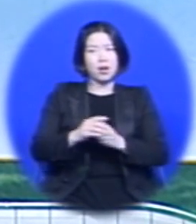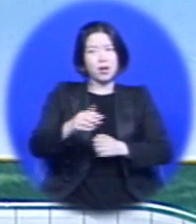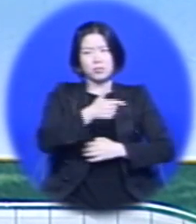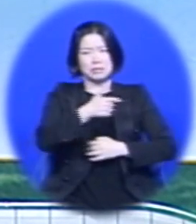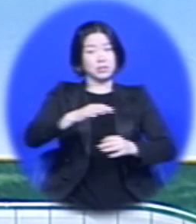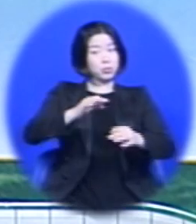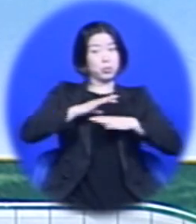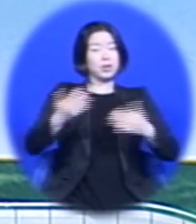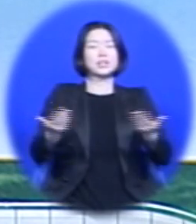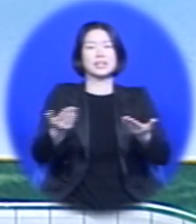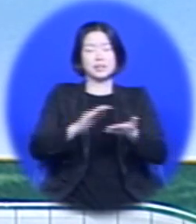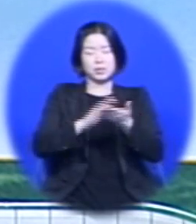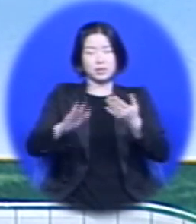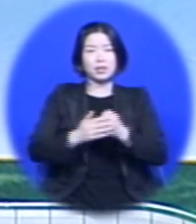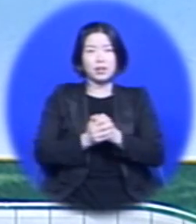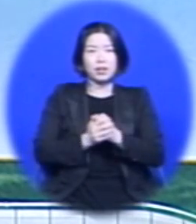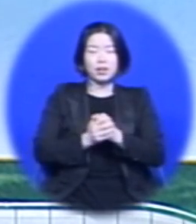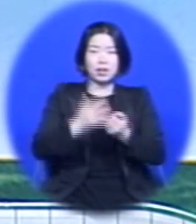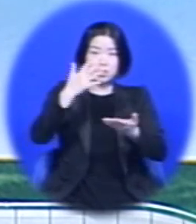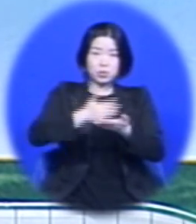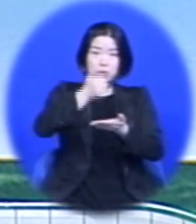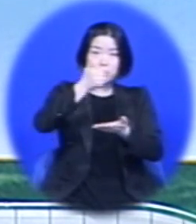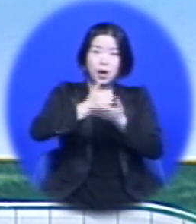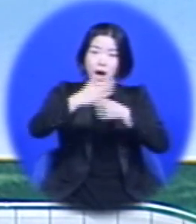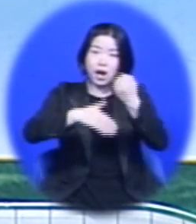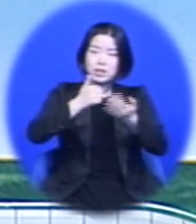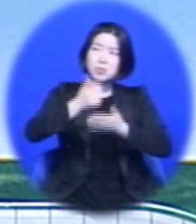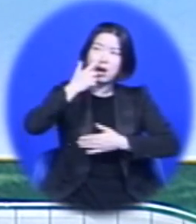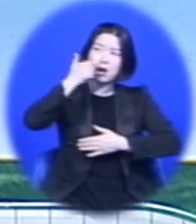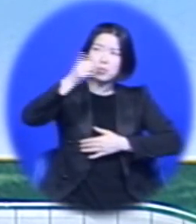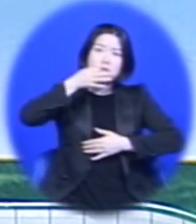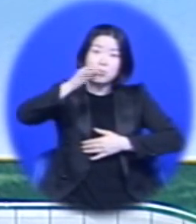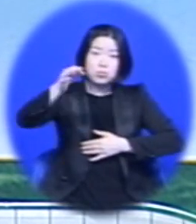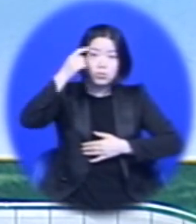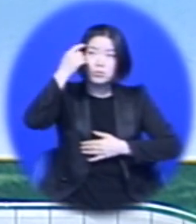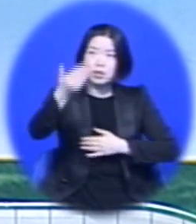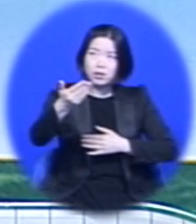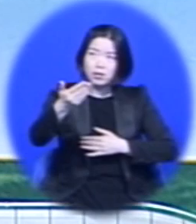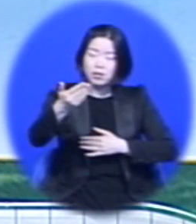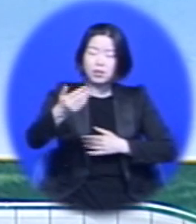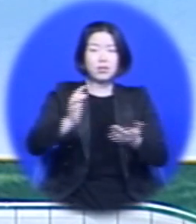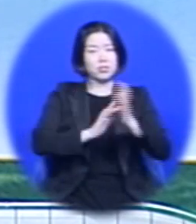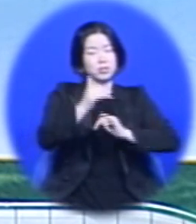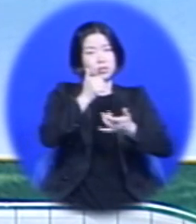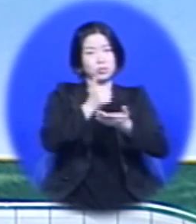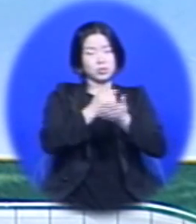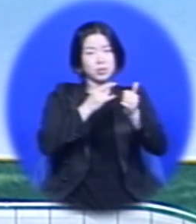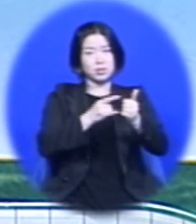대경실세갈 일입니다. 여호와 하나님을 아버지라고 부르다. 예수님께서